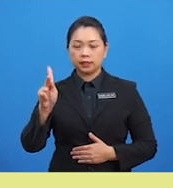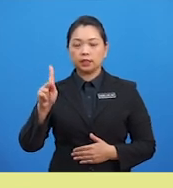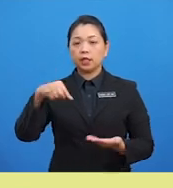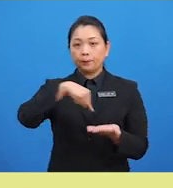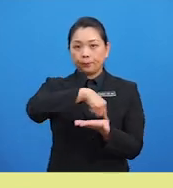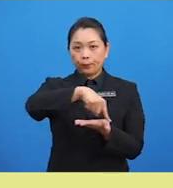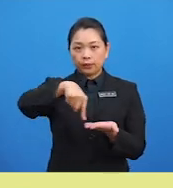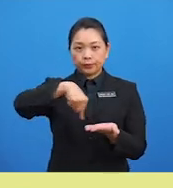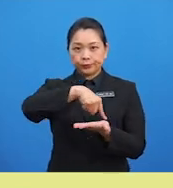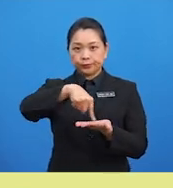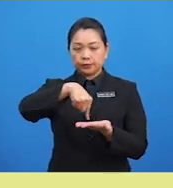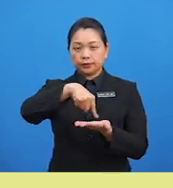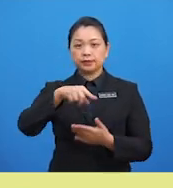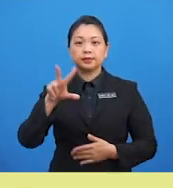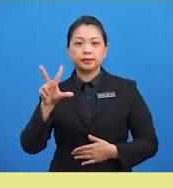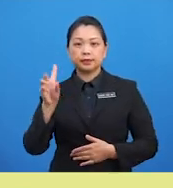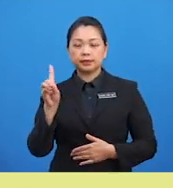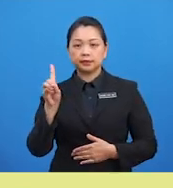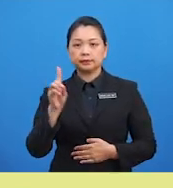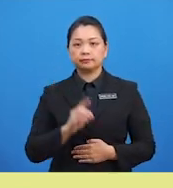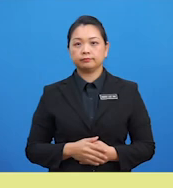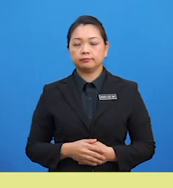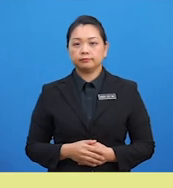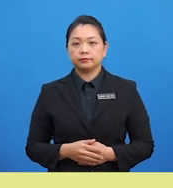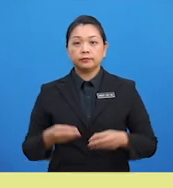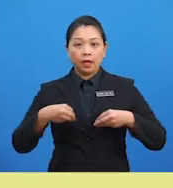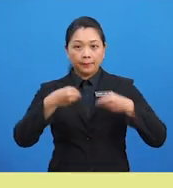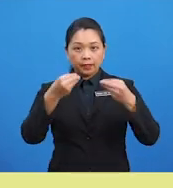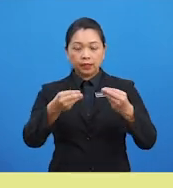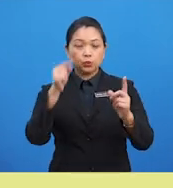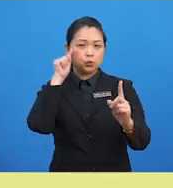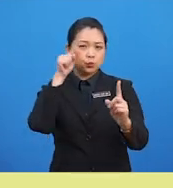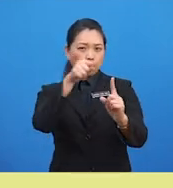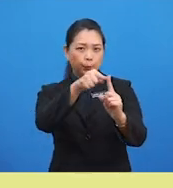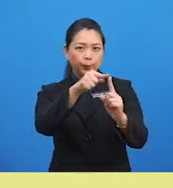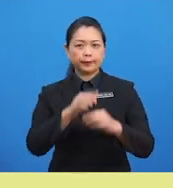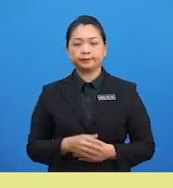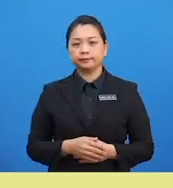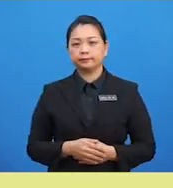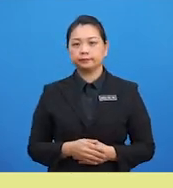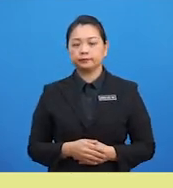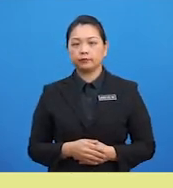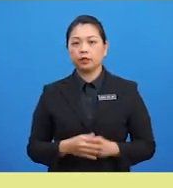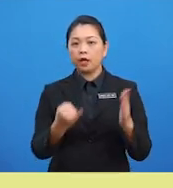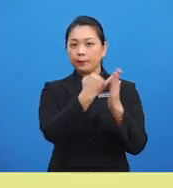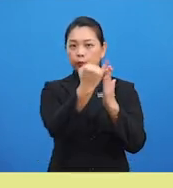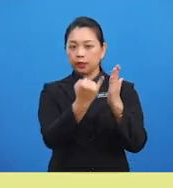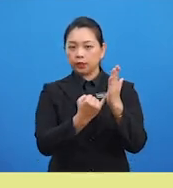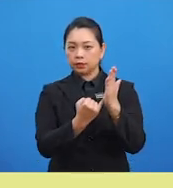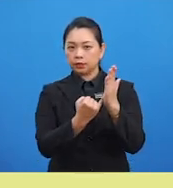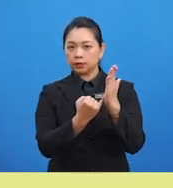komputer model 3 dimensi bagi tujuan yang pertama,